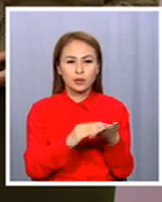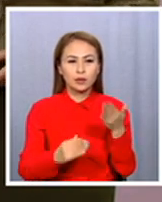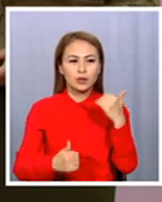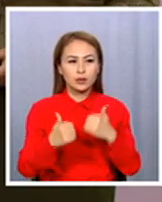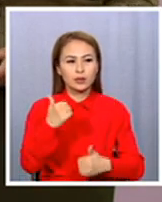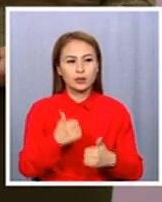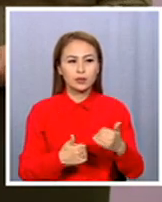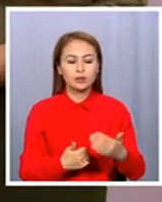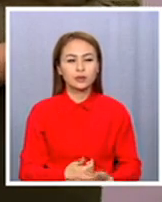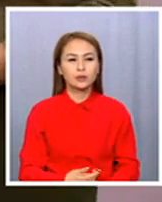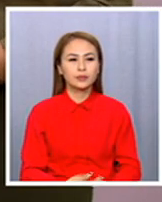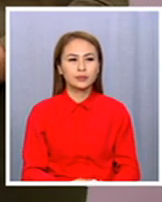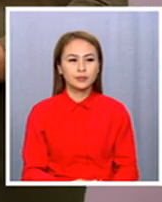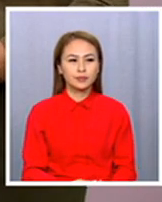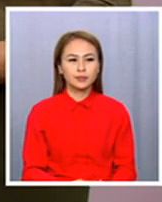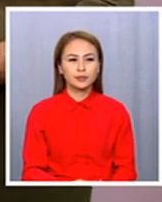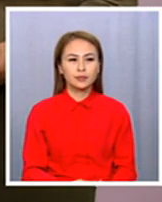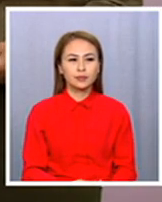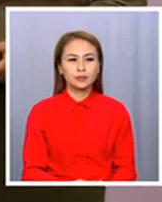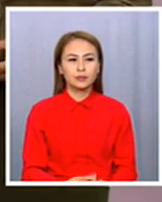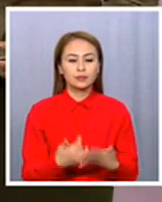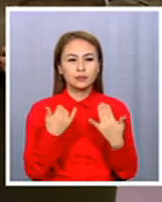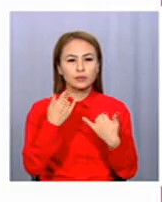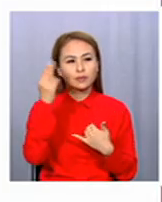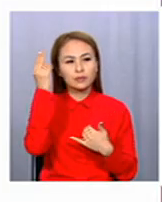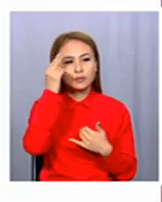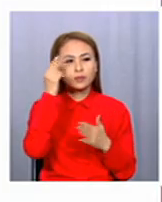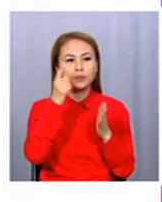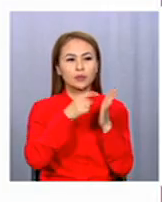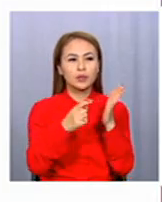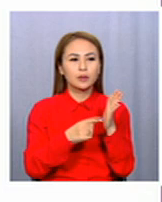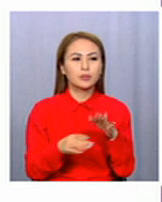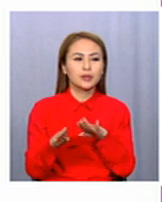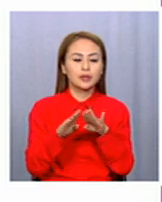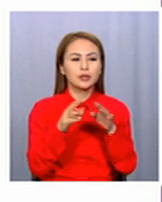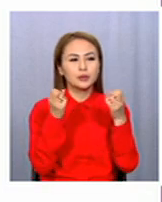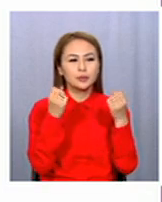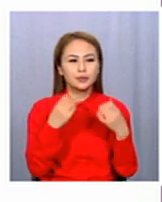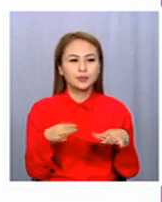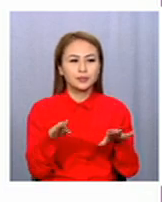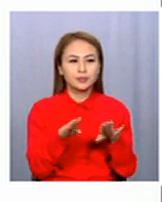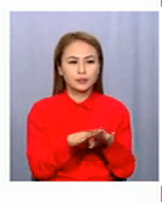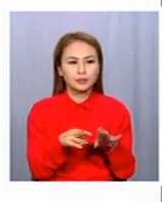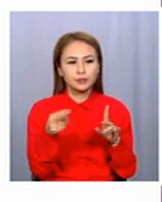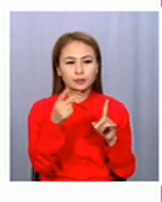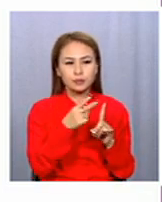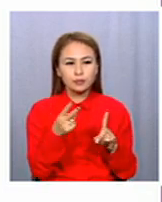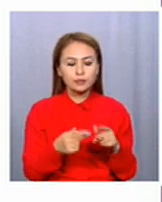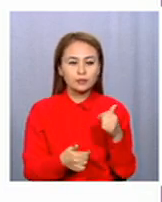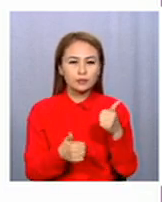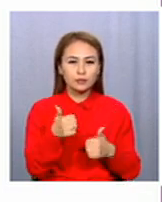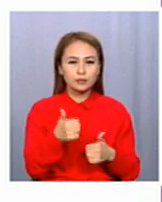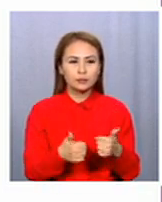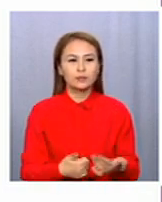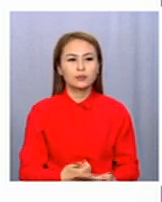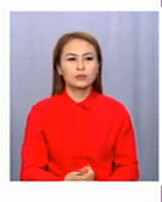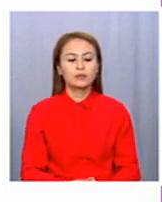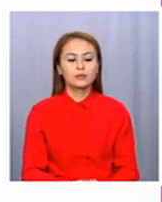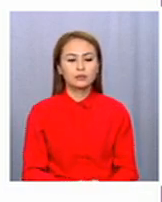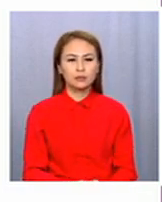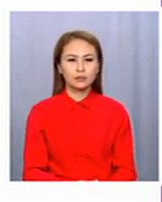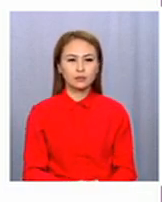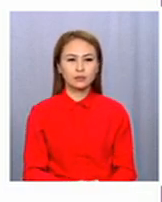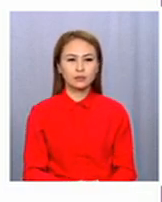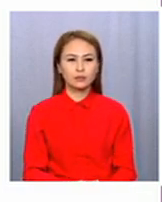өрнектерді салыстыру. Бүгінгі сабақта бөлімдері бірдей жай бөлшектері бар өрнектердің